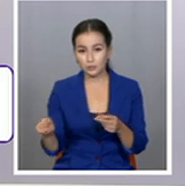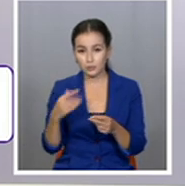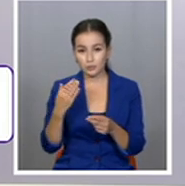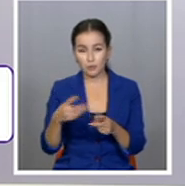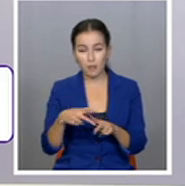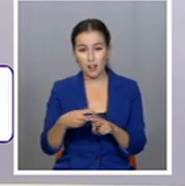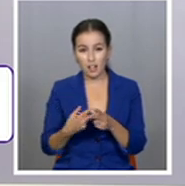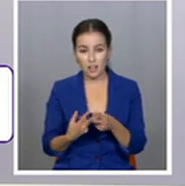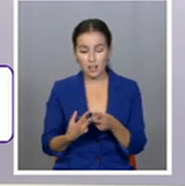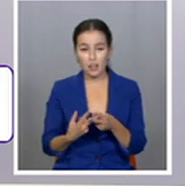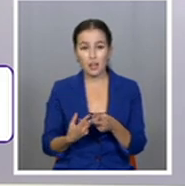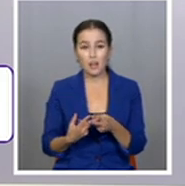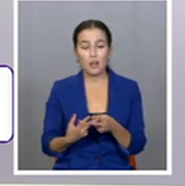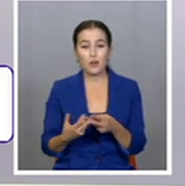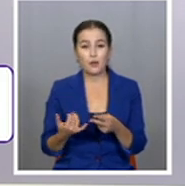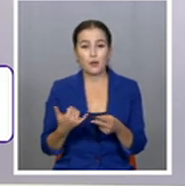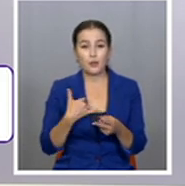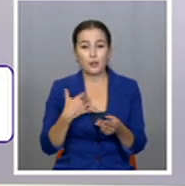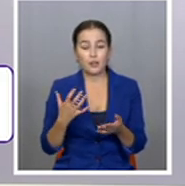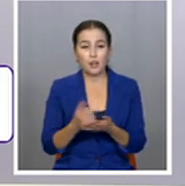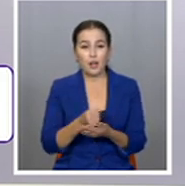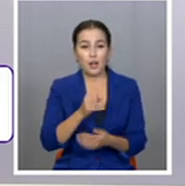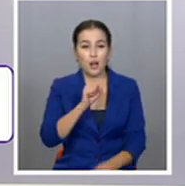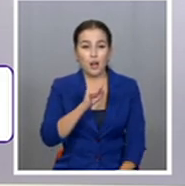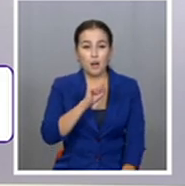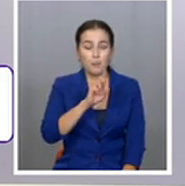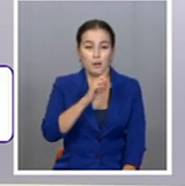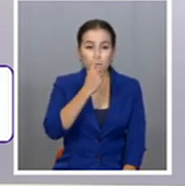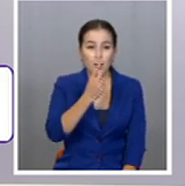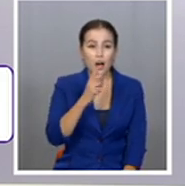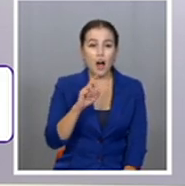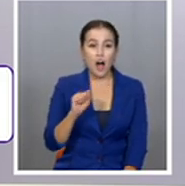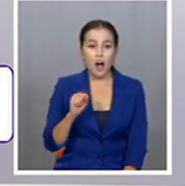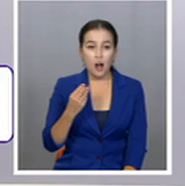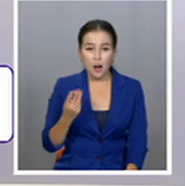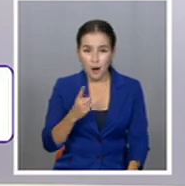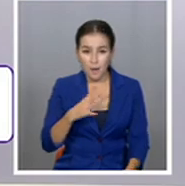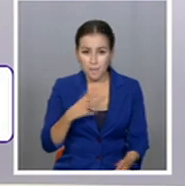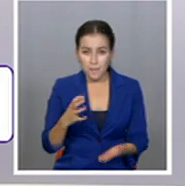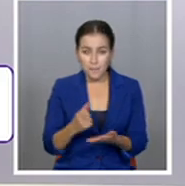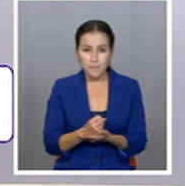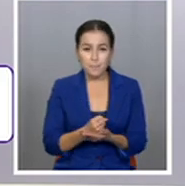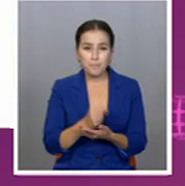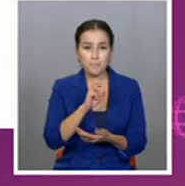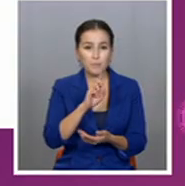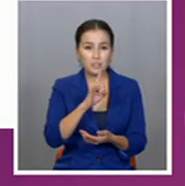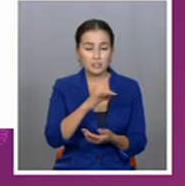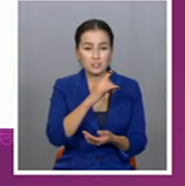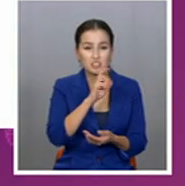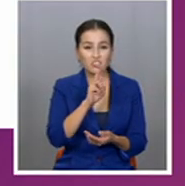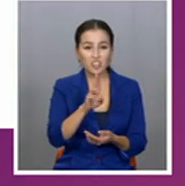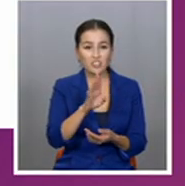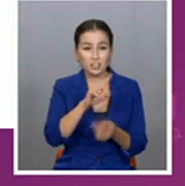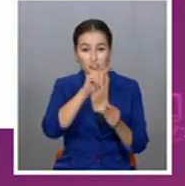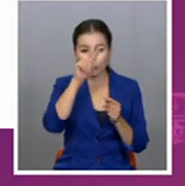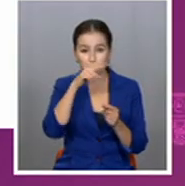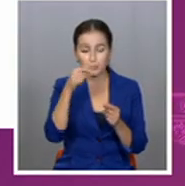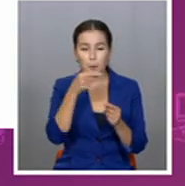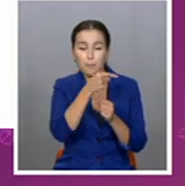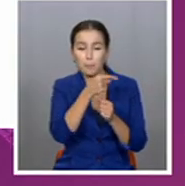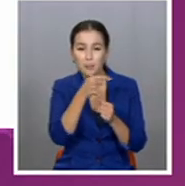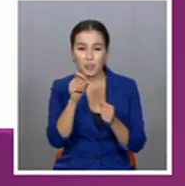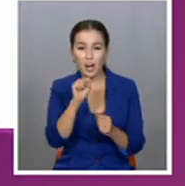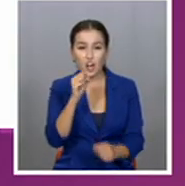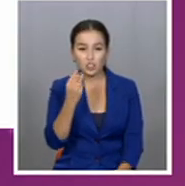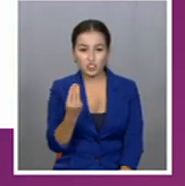2. Сонда Б1H-ты табу үшін АБ1-дің квадратынан АH-тың квадратын азайтамыз,